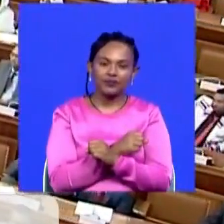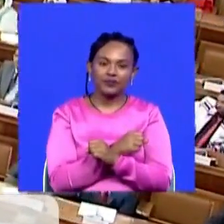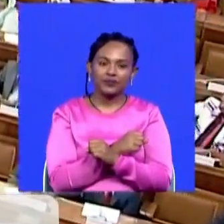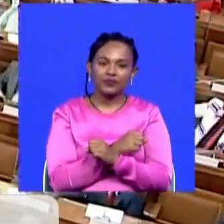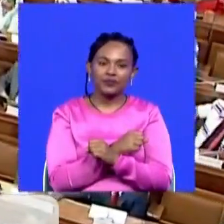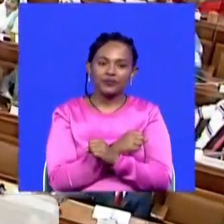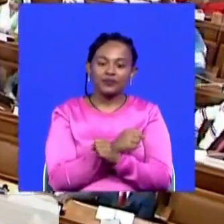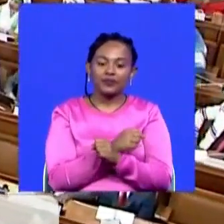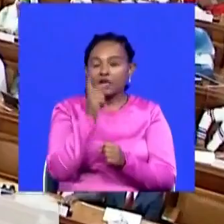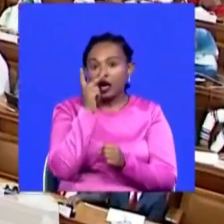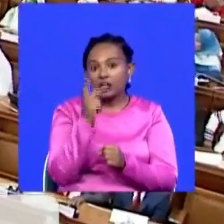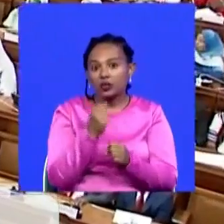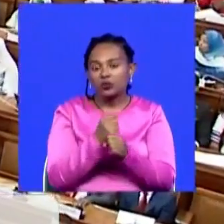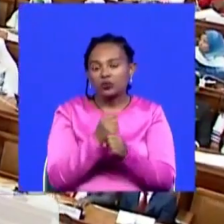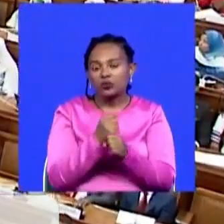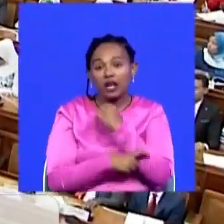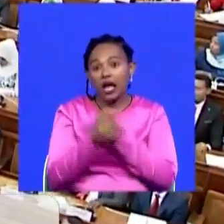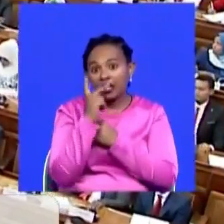ፈተናውን ያየነው ስራውን ስንጀምር ነው።